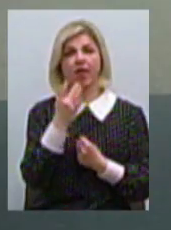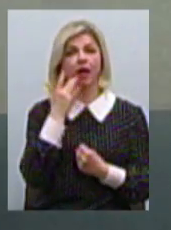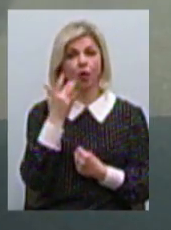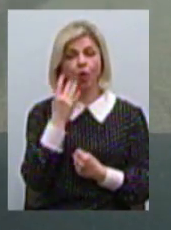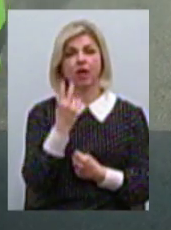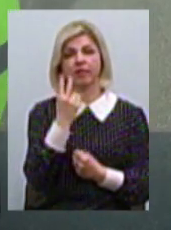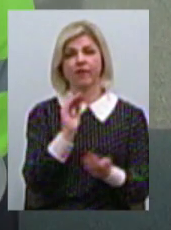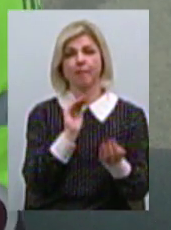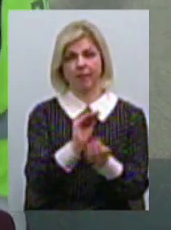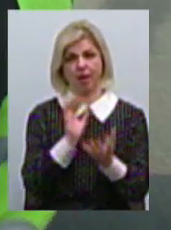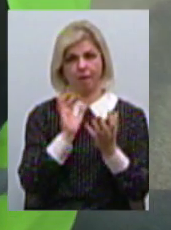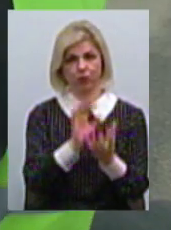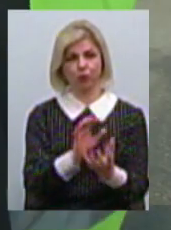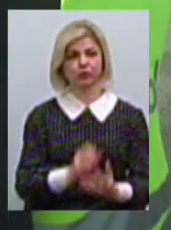двох мікроавтобусів.